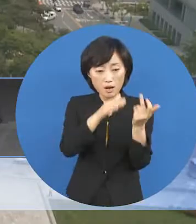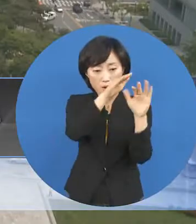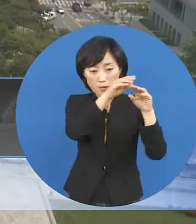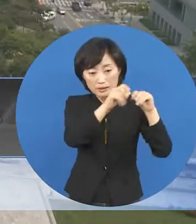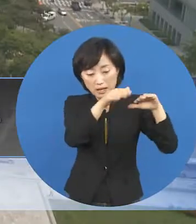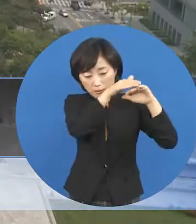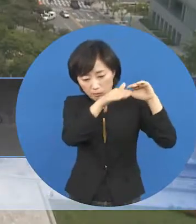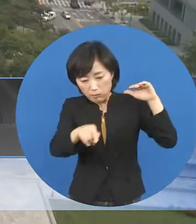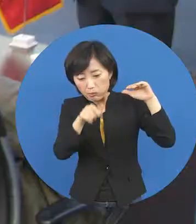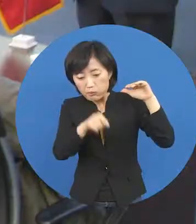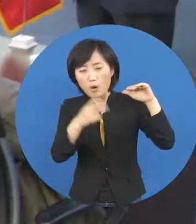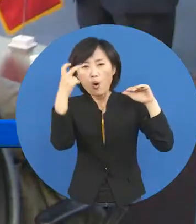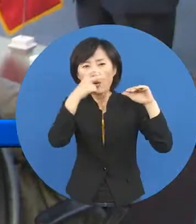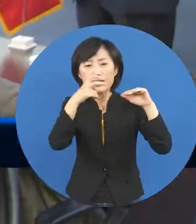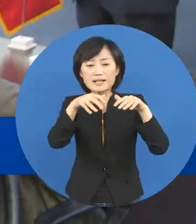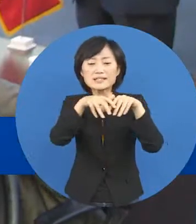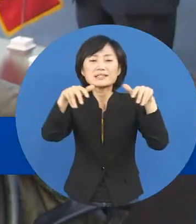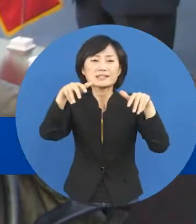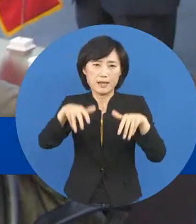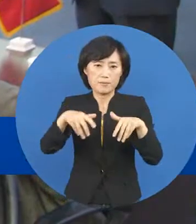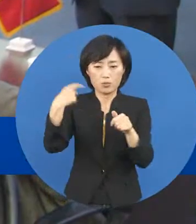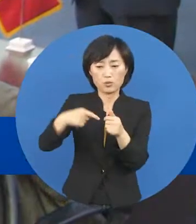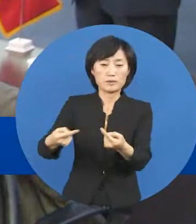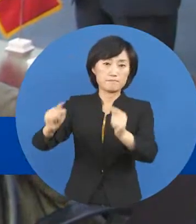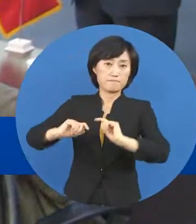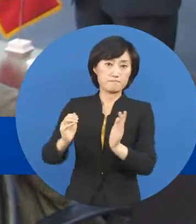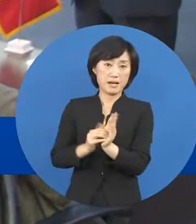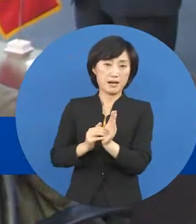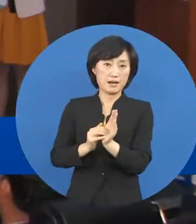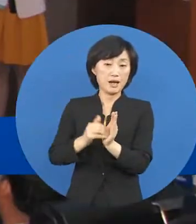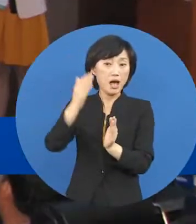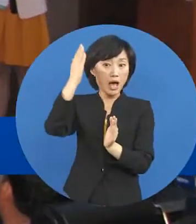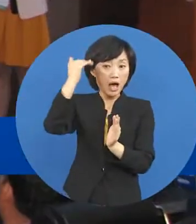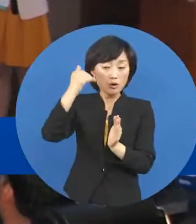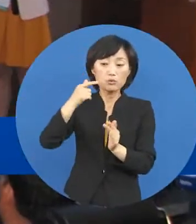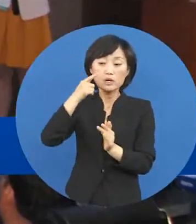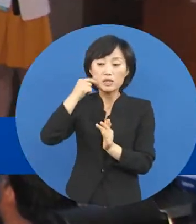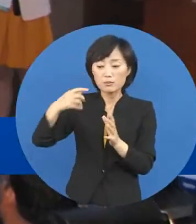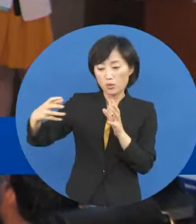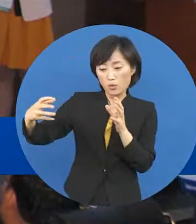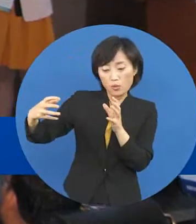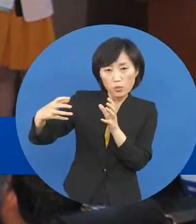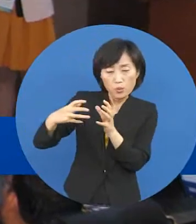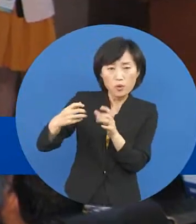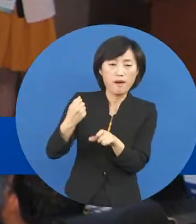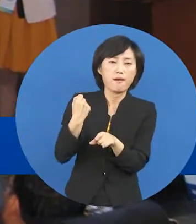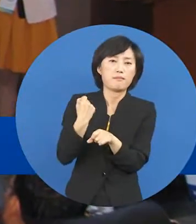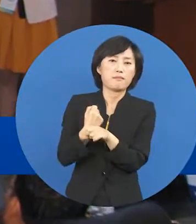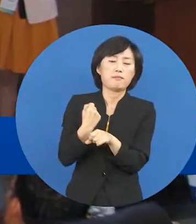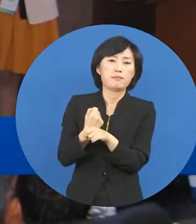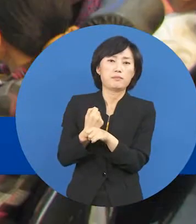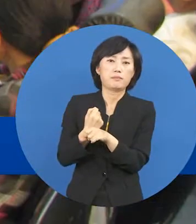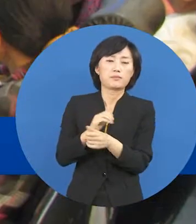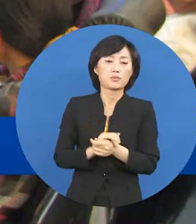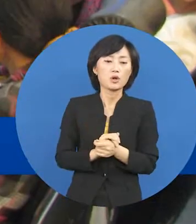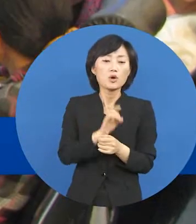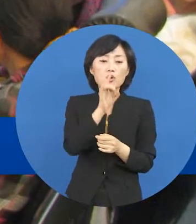교육과정에 참가했습니다. 이번 교육과정은 한국국제협력단과 일본국제협력단이 공동으로 지원해